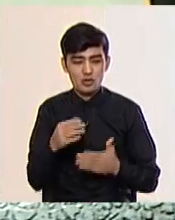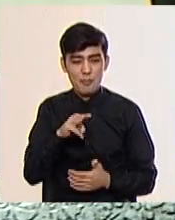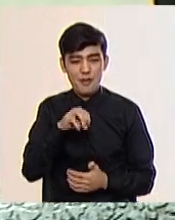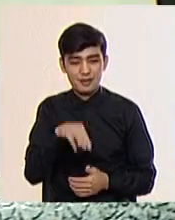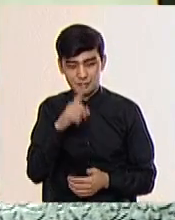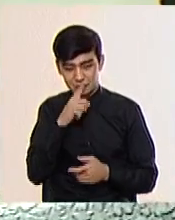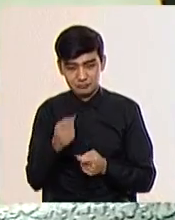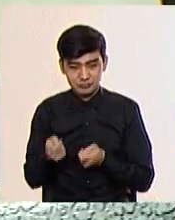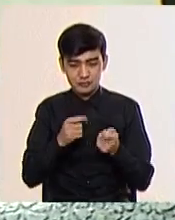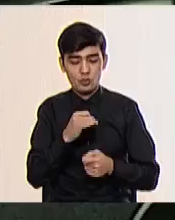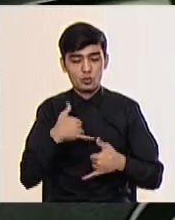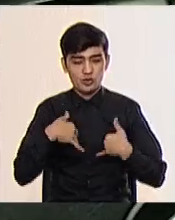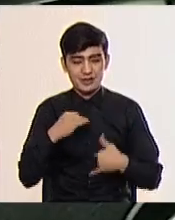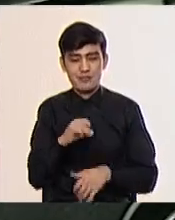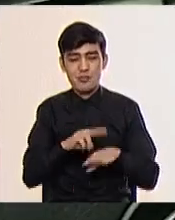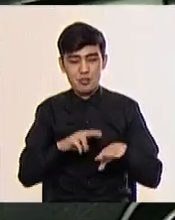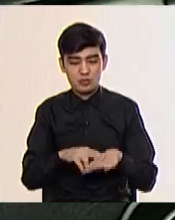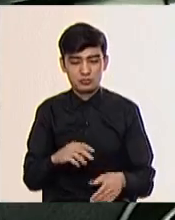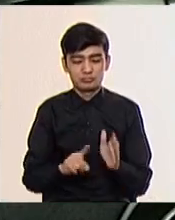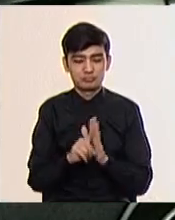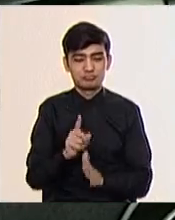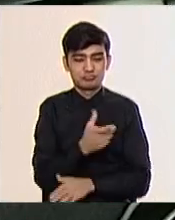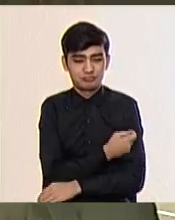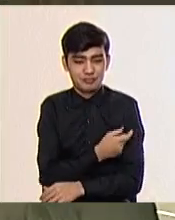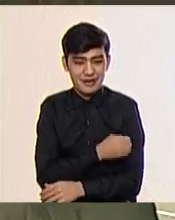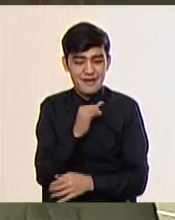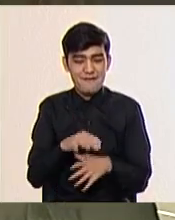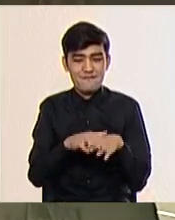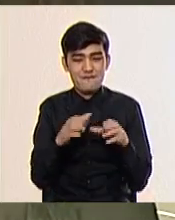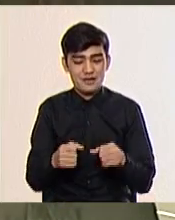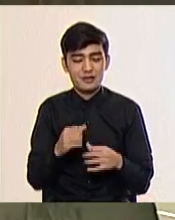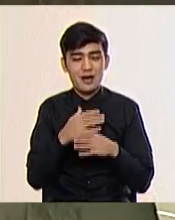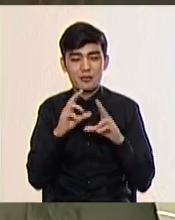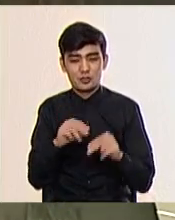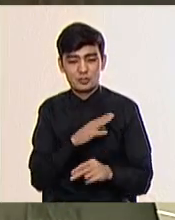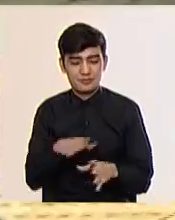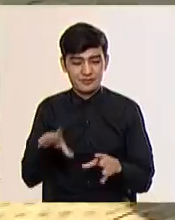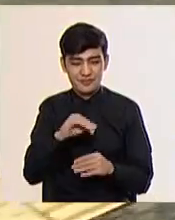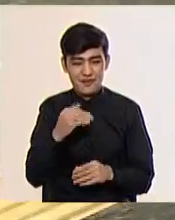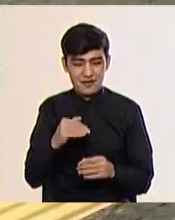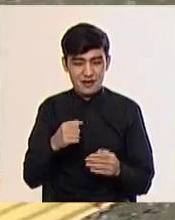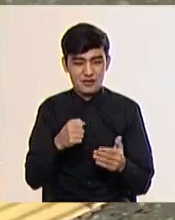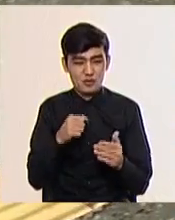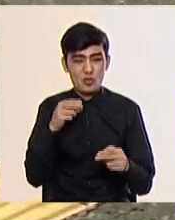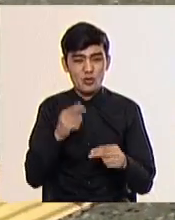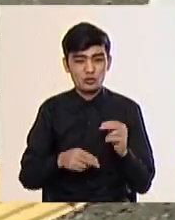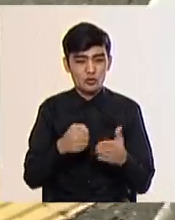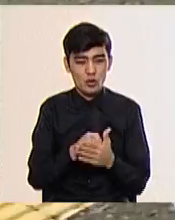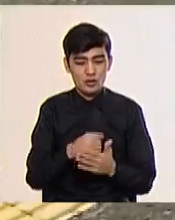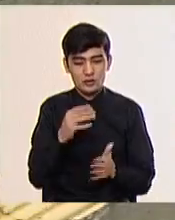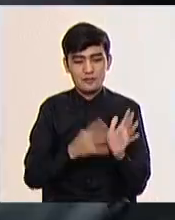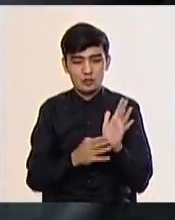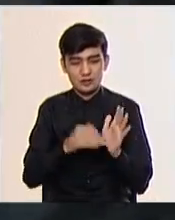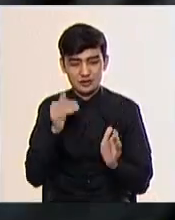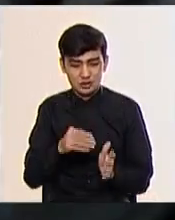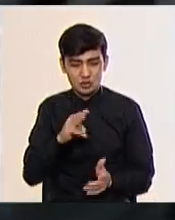ее получат учителя и полицейские. Власти обещали, что до конца февраля во все регионы страны поставят около 90 тысяч доз